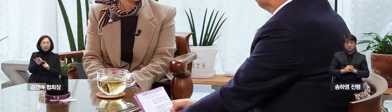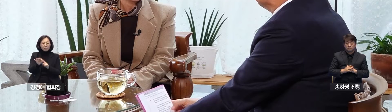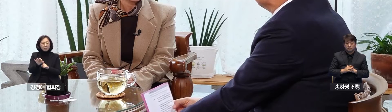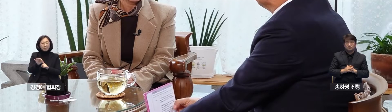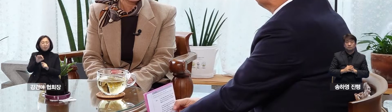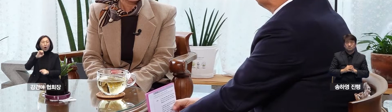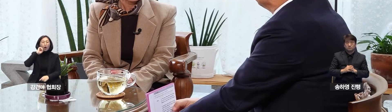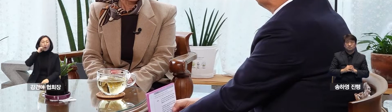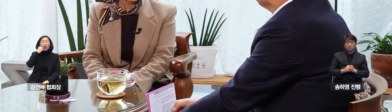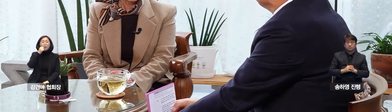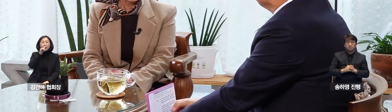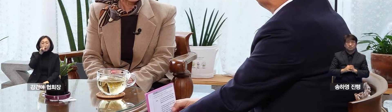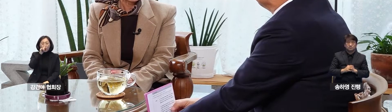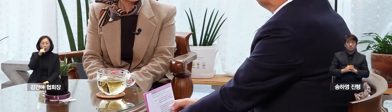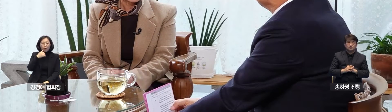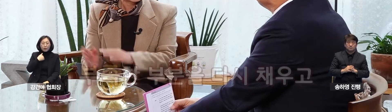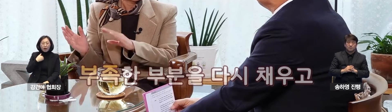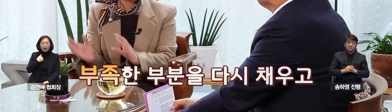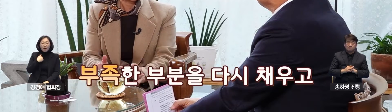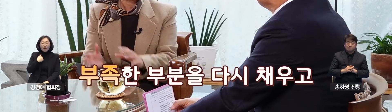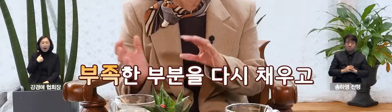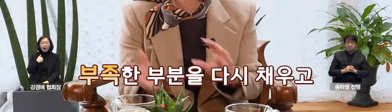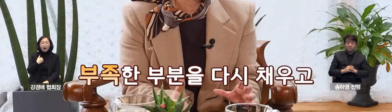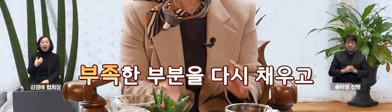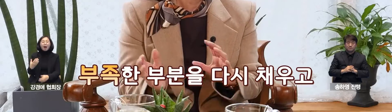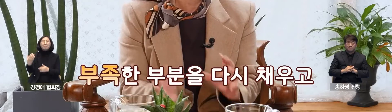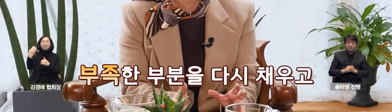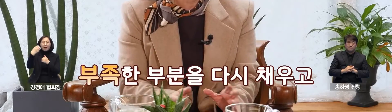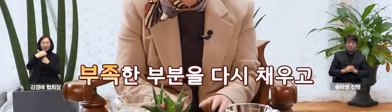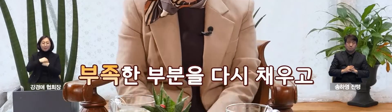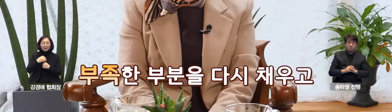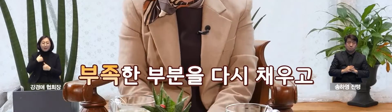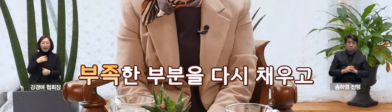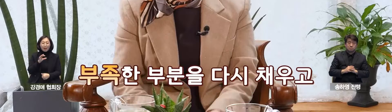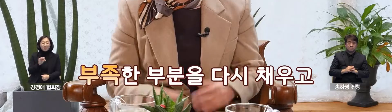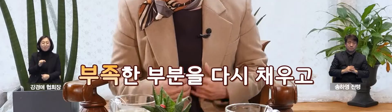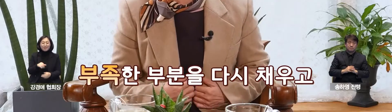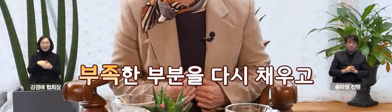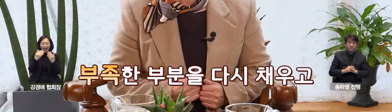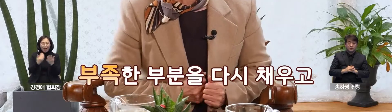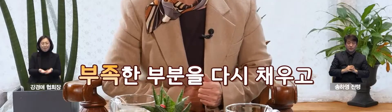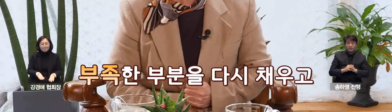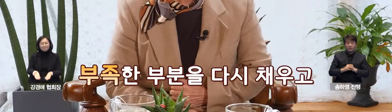어려운 부분이 있어서 제가 들어가면서 다 털어서